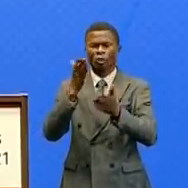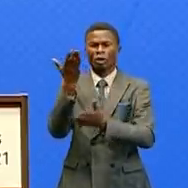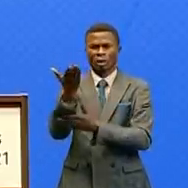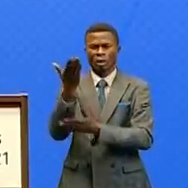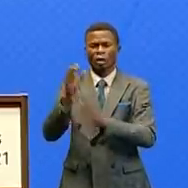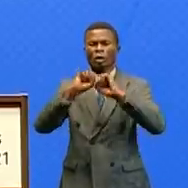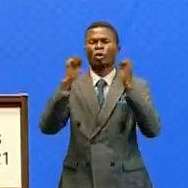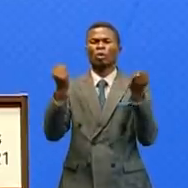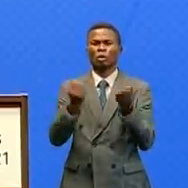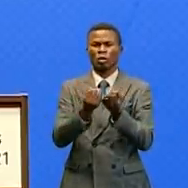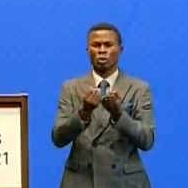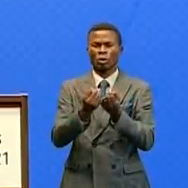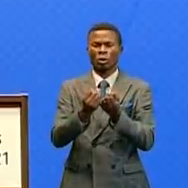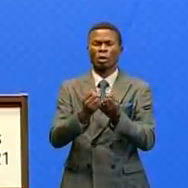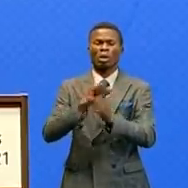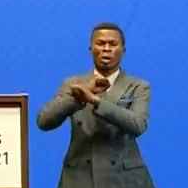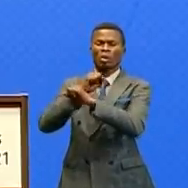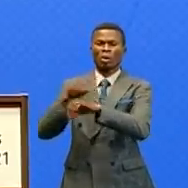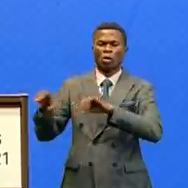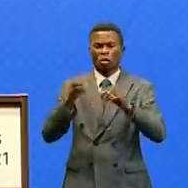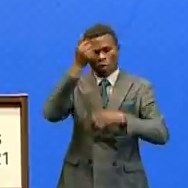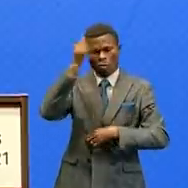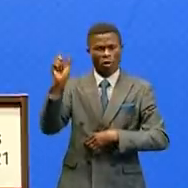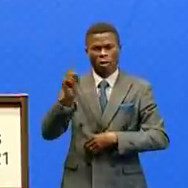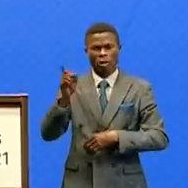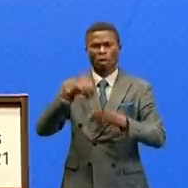revendications sociales pour prévenir les mouvements de grève,